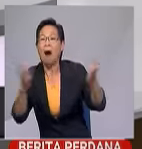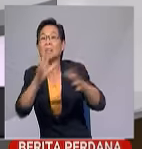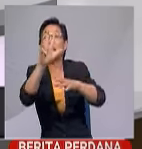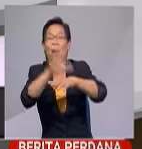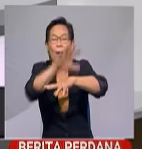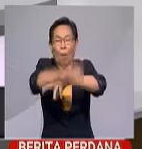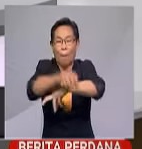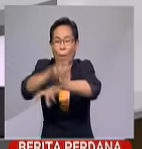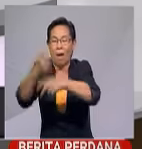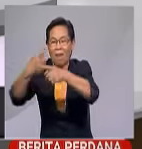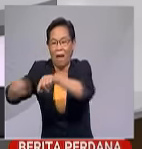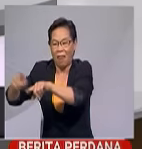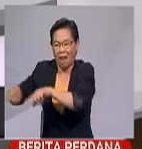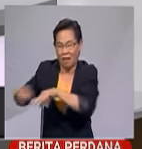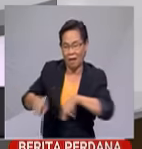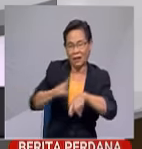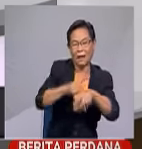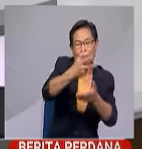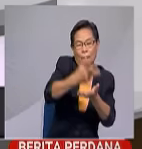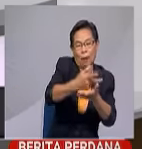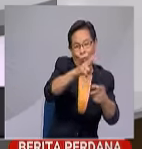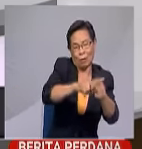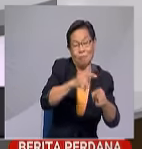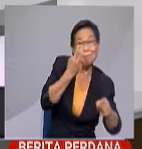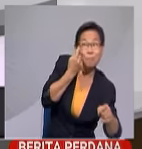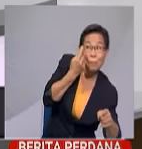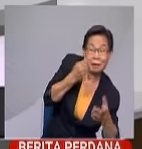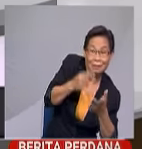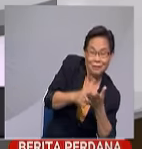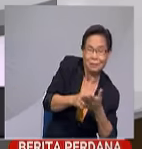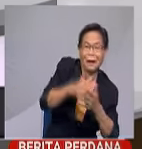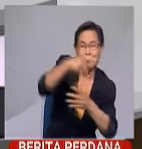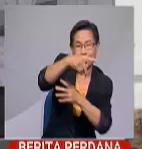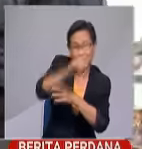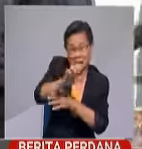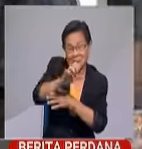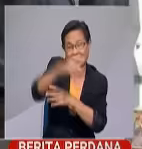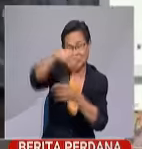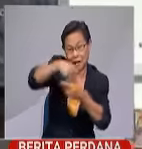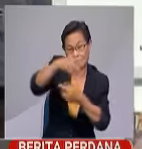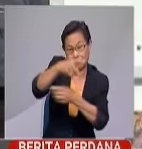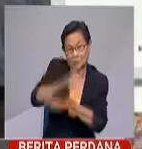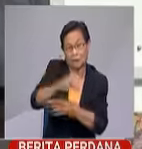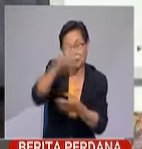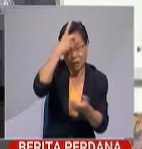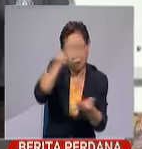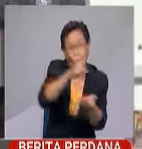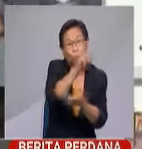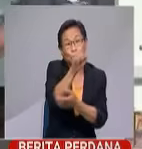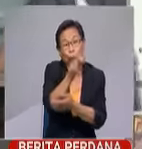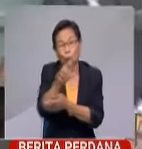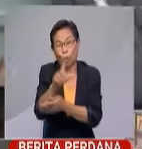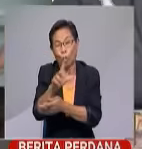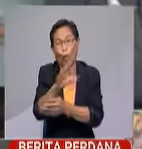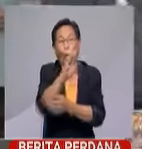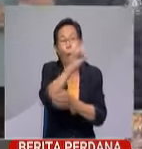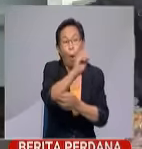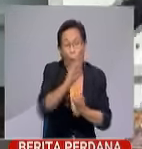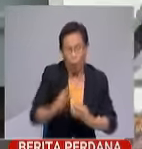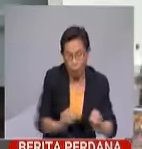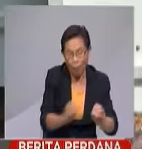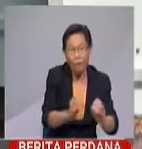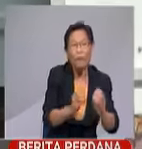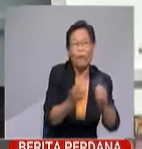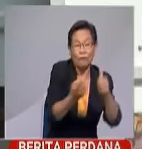operasi berasingan di Pelabuhan Kelang baru-baru ini. Dalam sidang media mengenainya, Datuk Zulkarnain menjelaskan operasi pertama pada 4